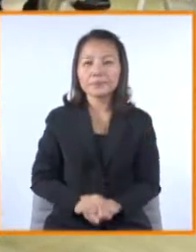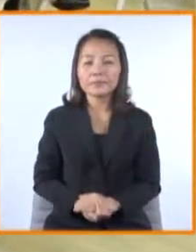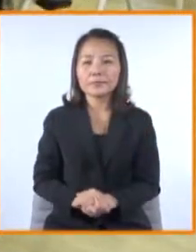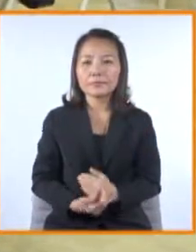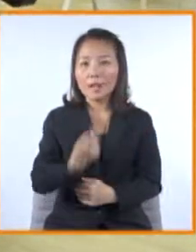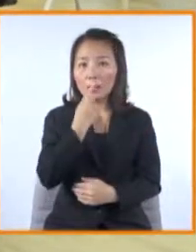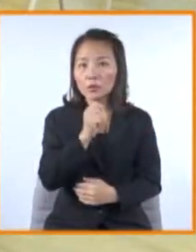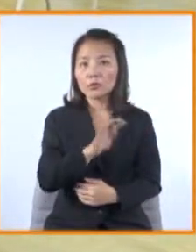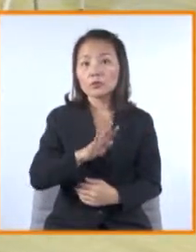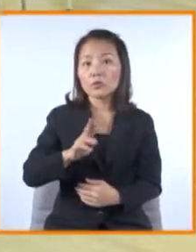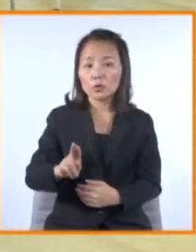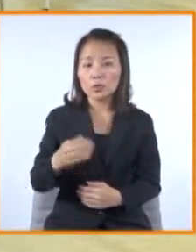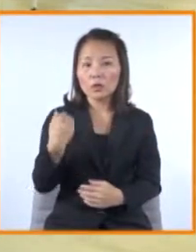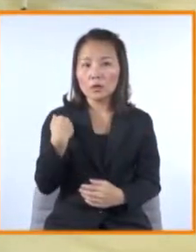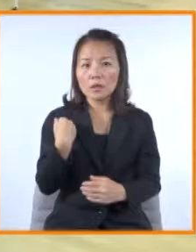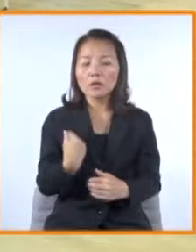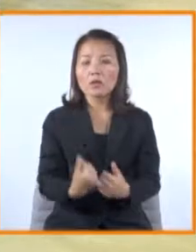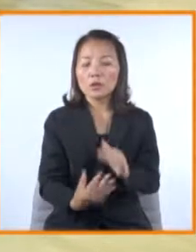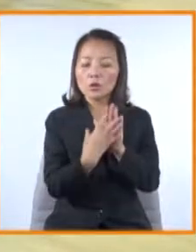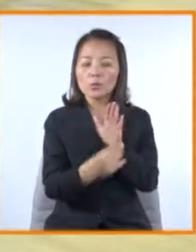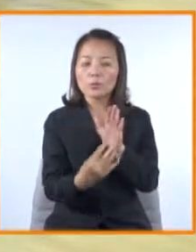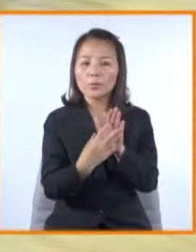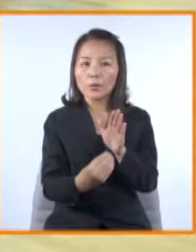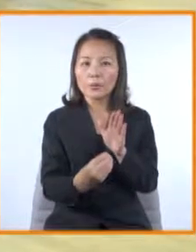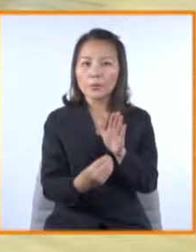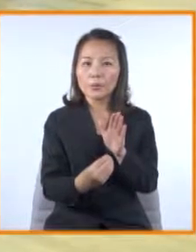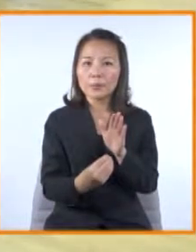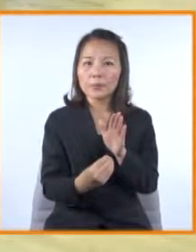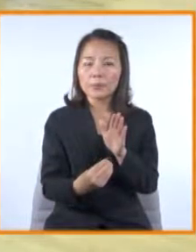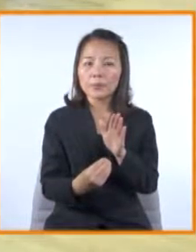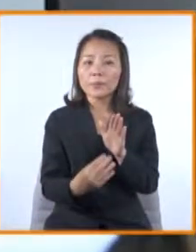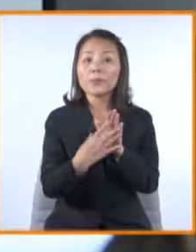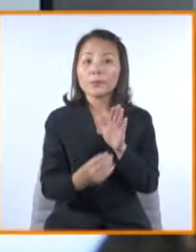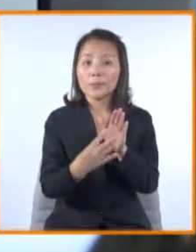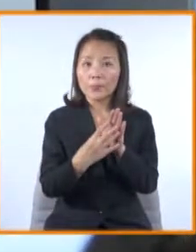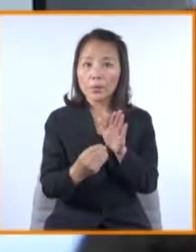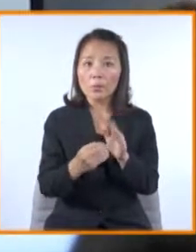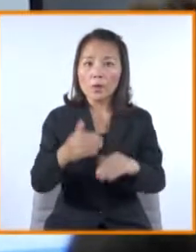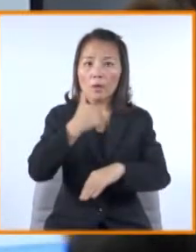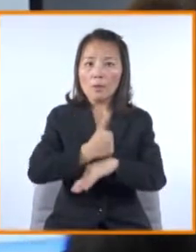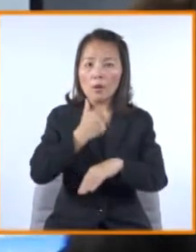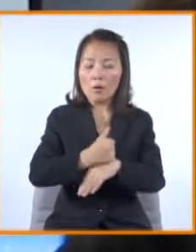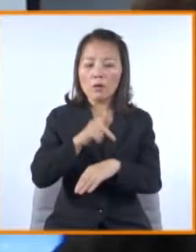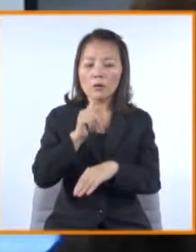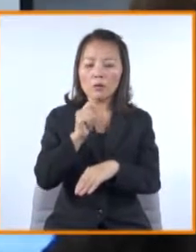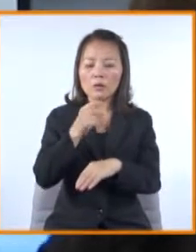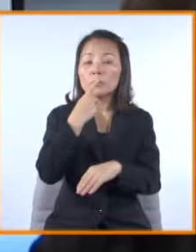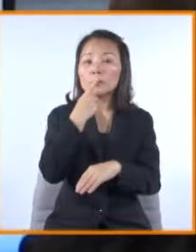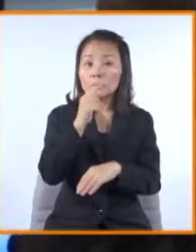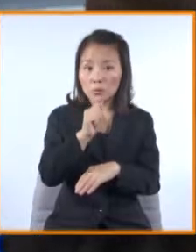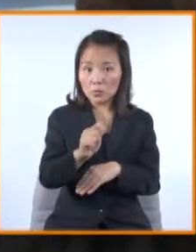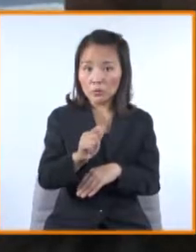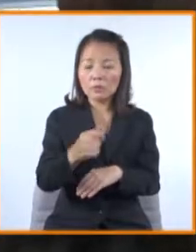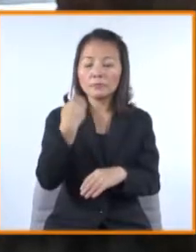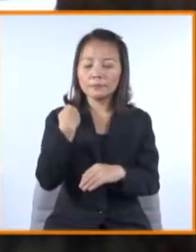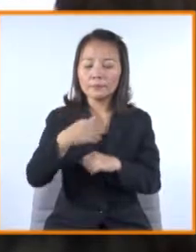True Click Live ในเครือบริษัท True Corporation จำกัดมหาชนนำโดยนางเนชนกวิภาตศิลปินผู้อำนวยการ True Click Live จัดสัมมนา